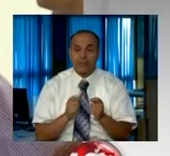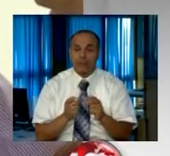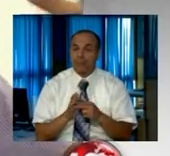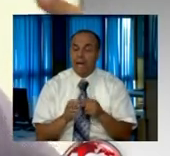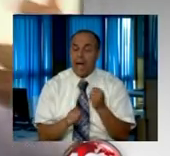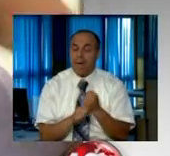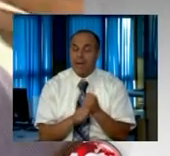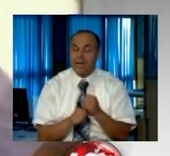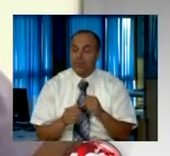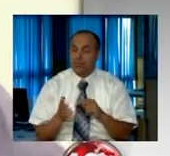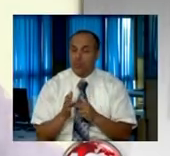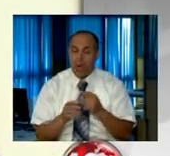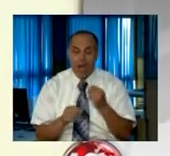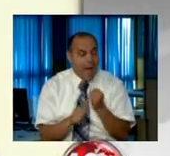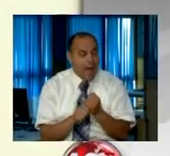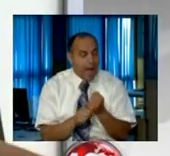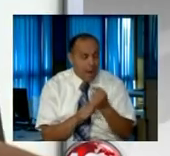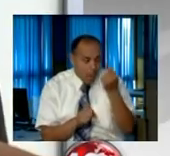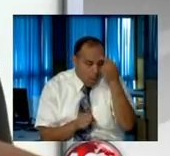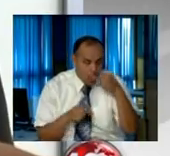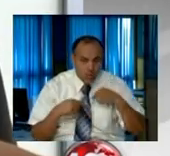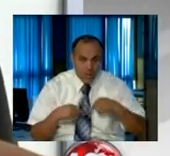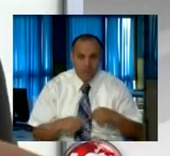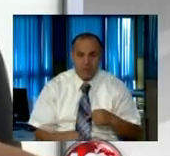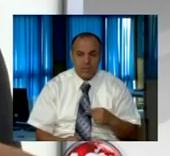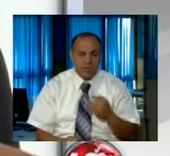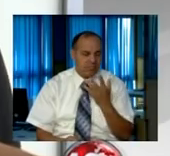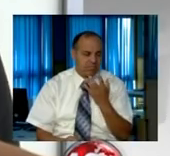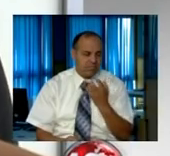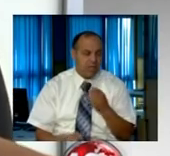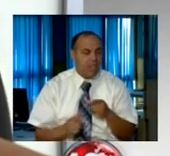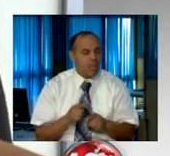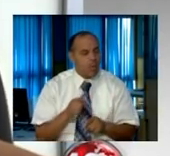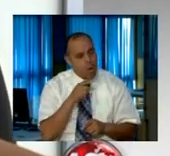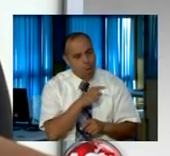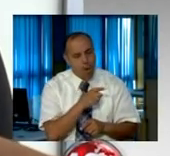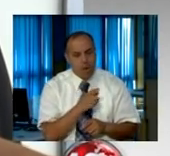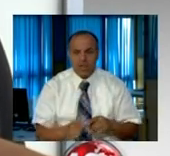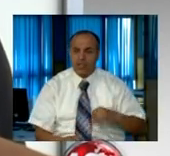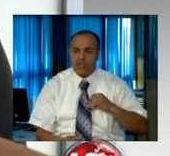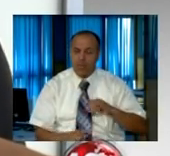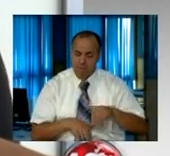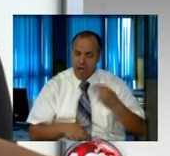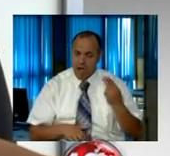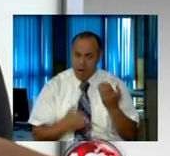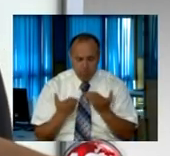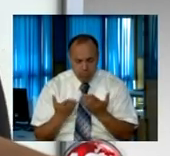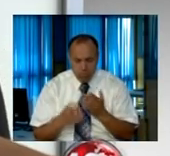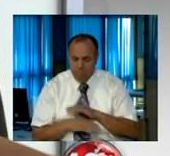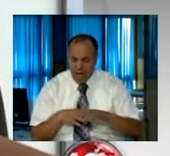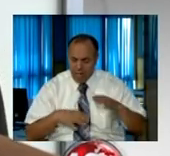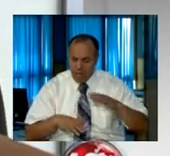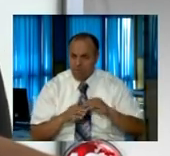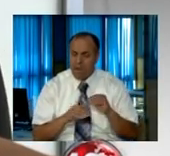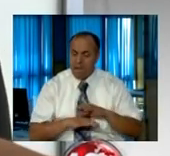عمل الحكومة وعقلية عمل الحكومة في حد ذاتها. اليأس هذا متسبب فيه الدولة، خاطر الشيب متخرج وقرأ وتعب